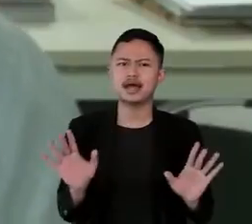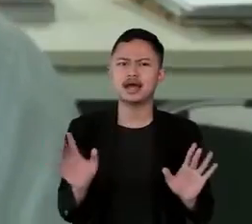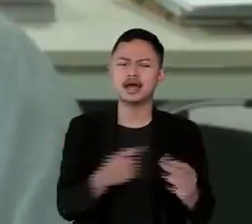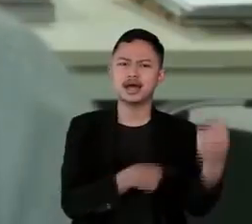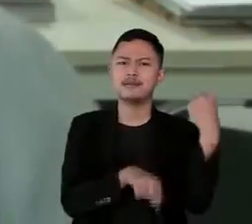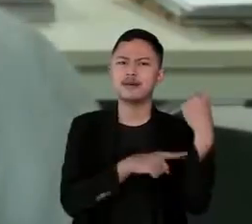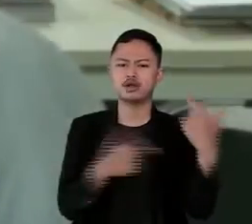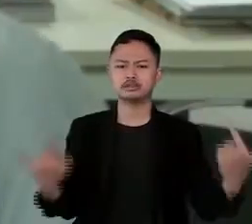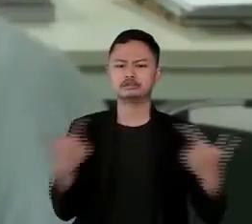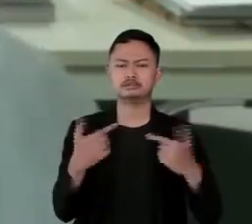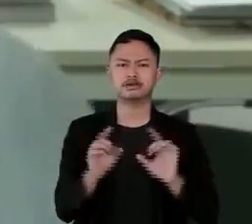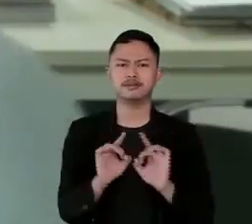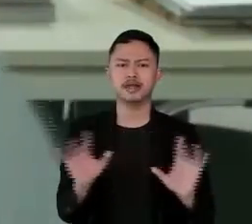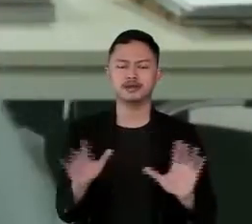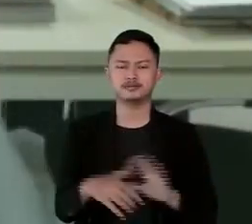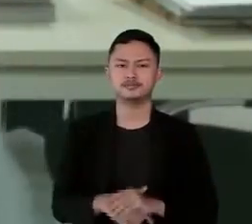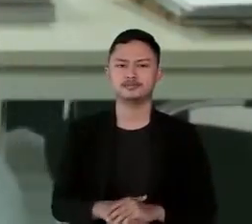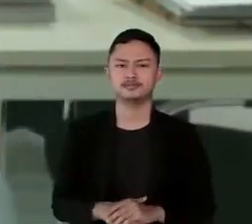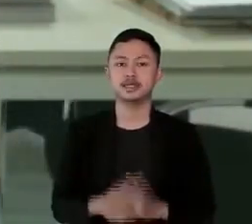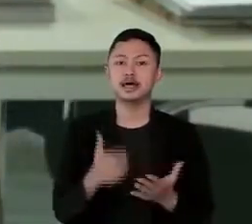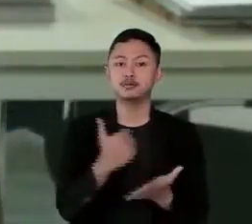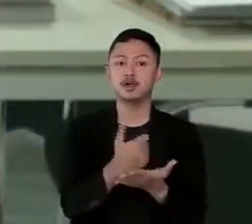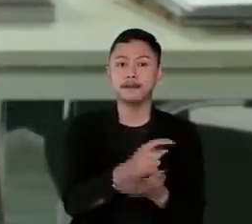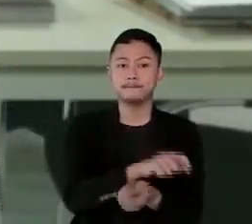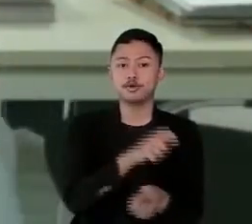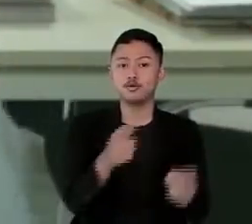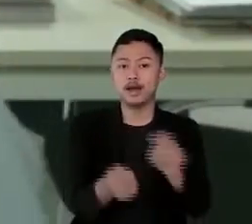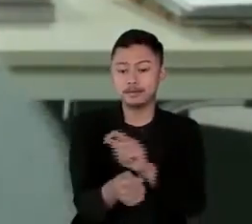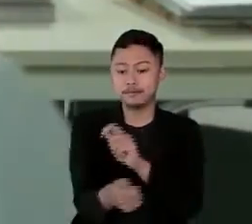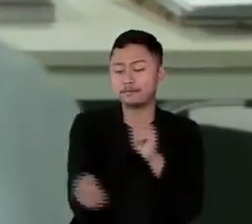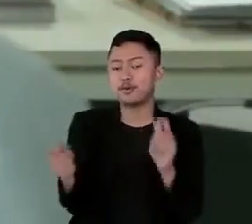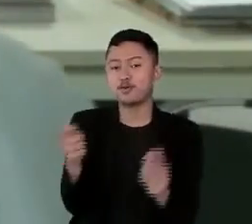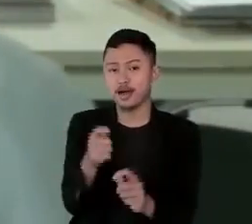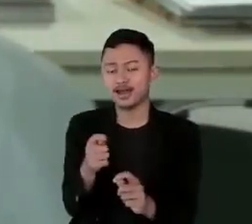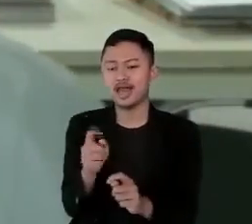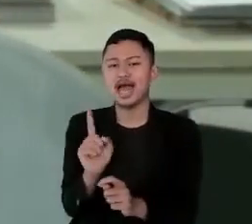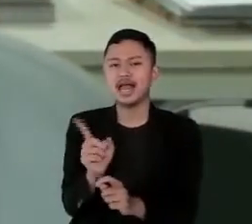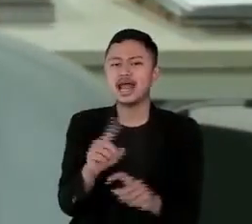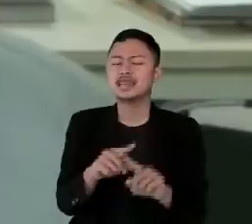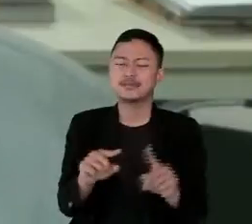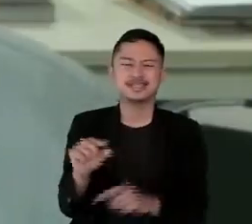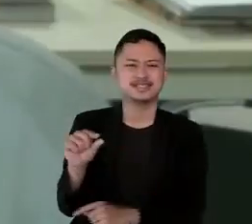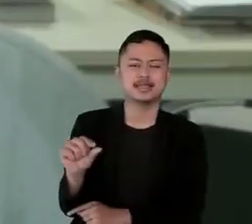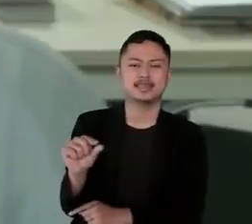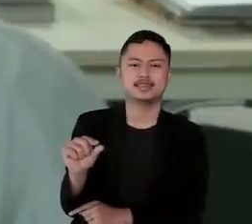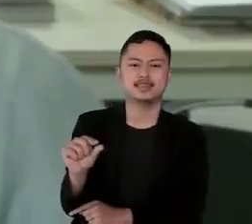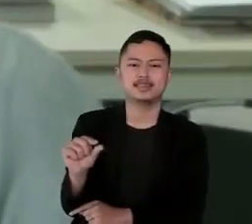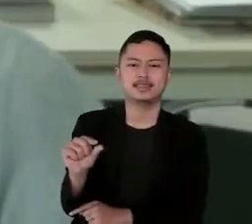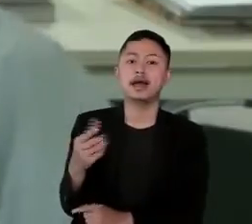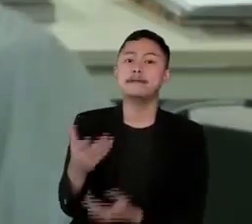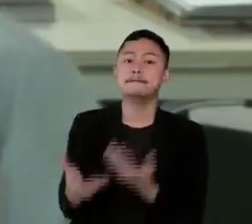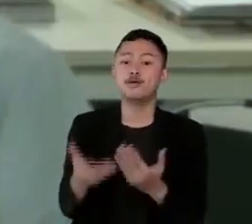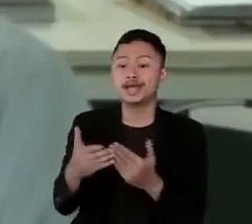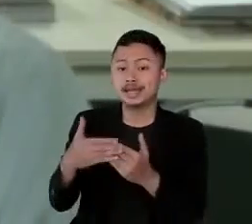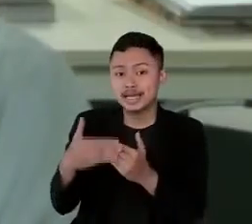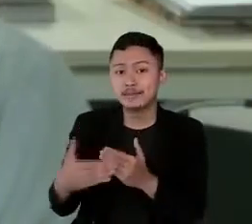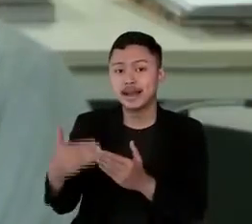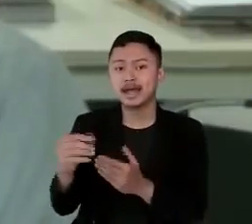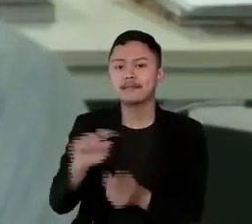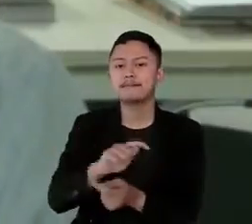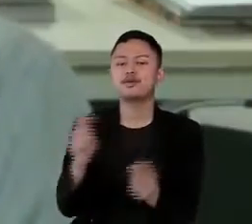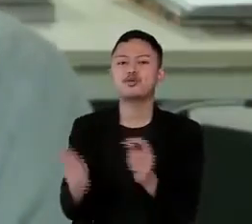bahwa perubahan-perubahan ini masih sangat minim memang ada indikasi perut